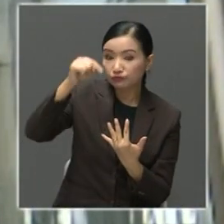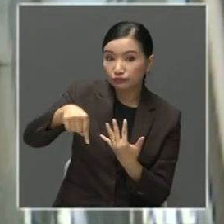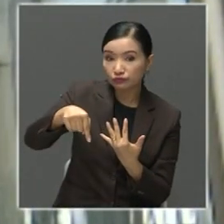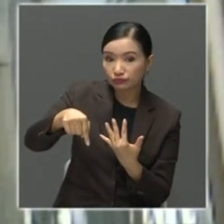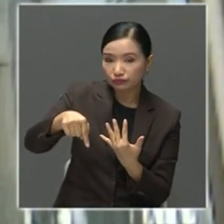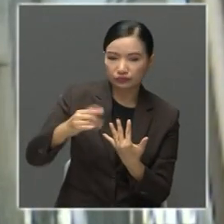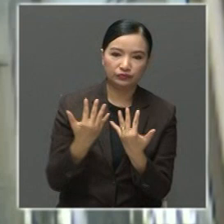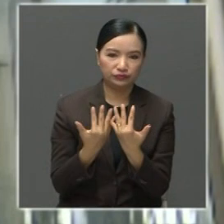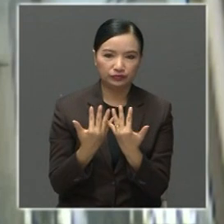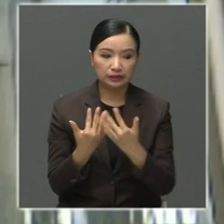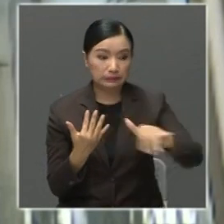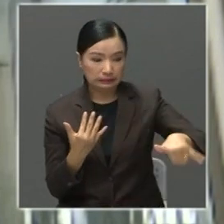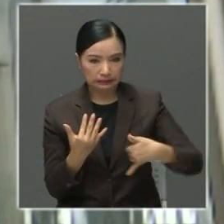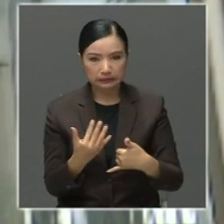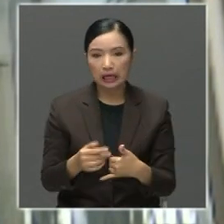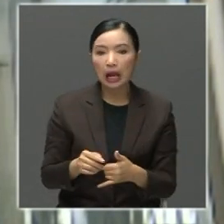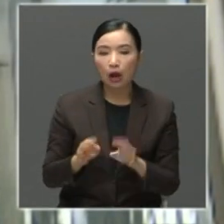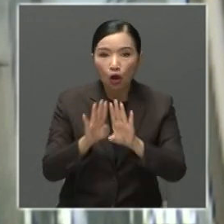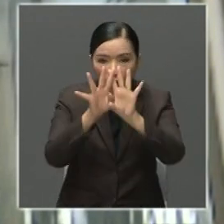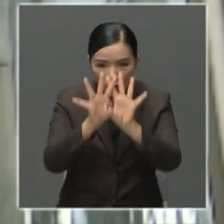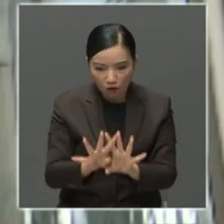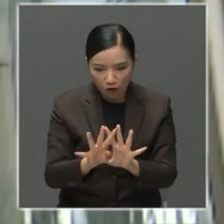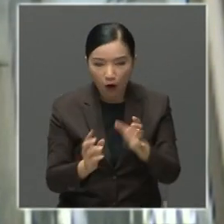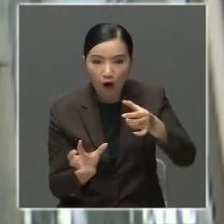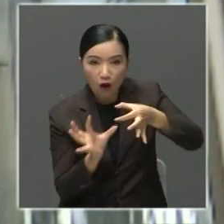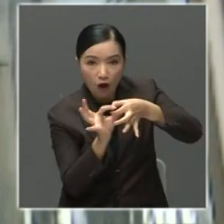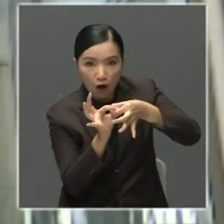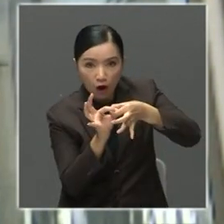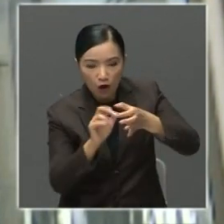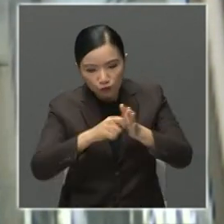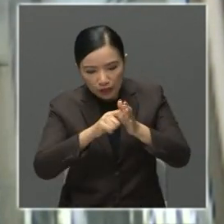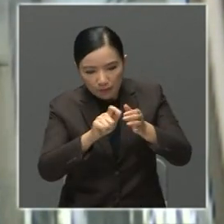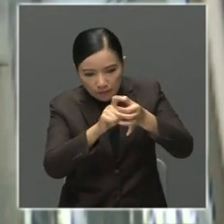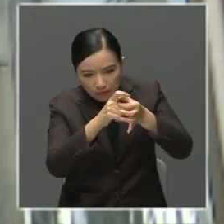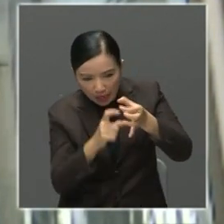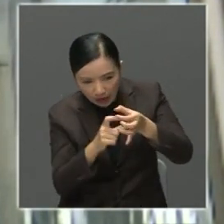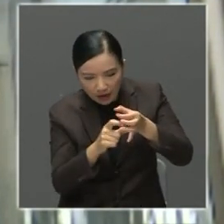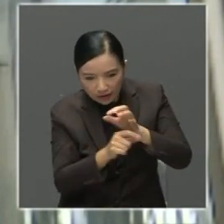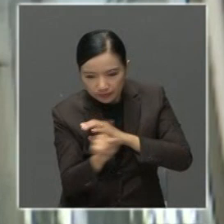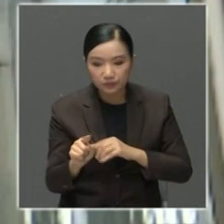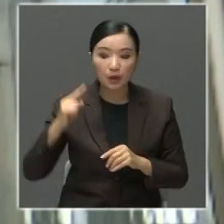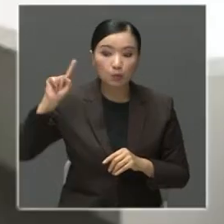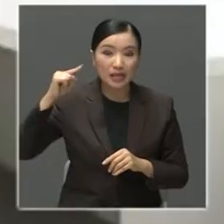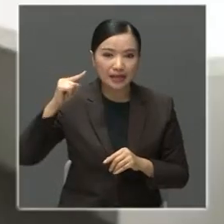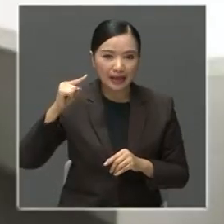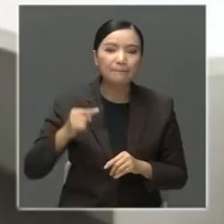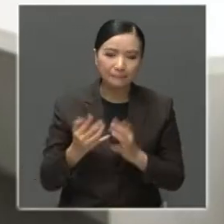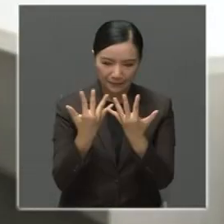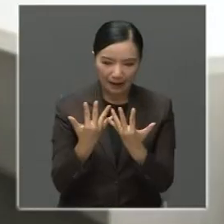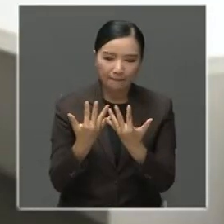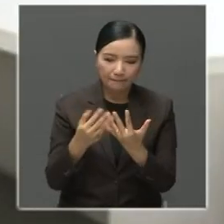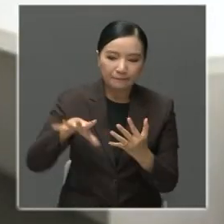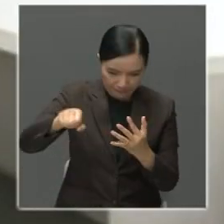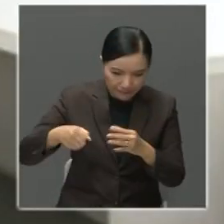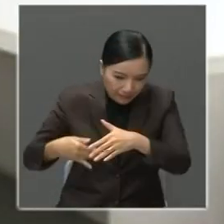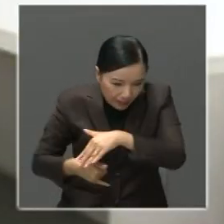ถือวิสาสะเอากุญแจไปไขห้องคุมขังแล้วพาสาวผู้ต้องหาเนี่ยหนีไปซึ่งขณะนั้นก็มีเพียงตำรวจ